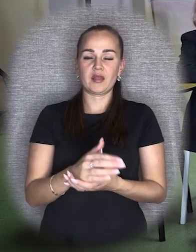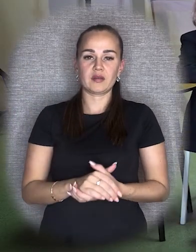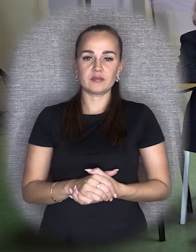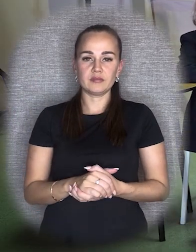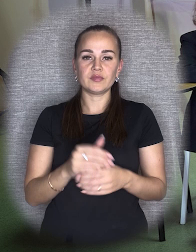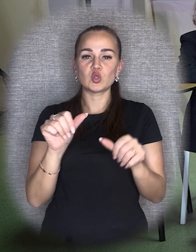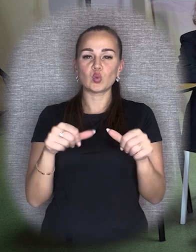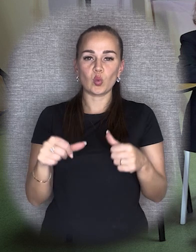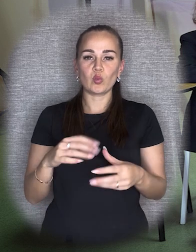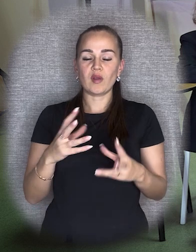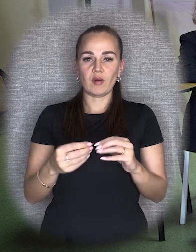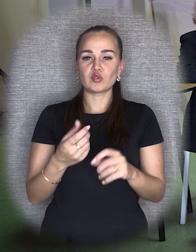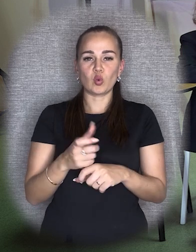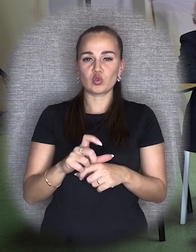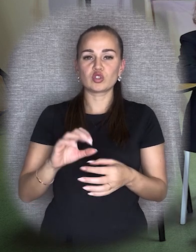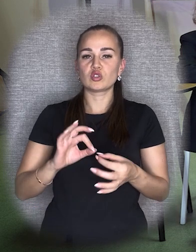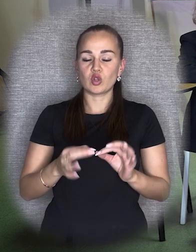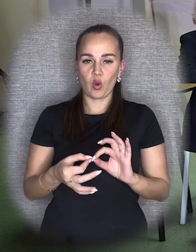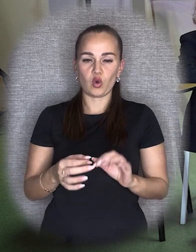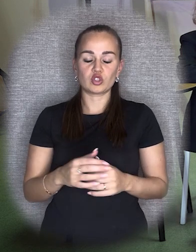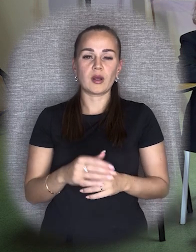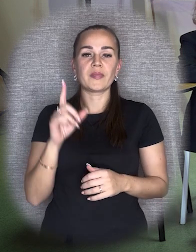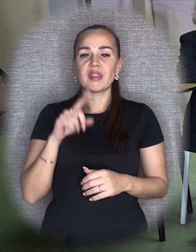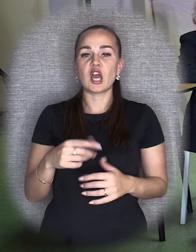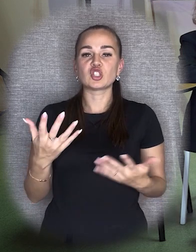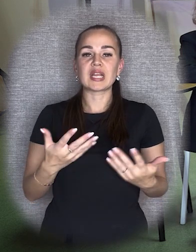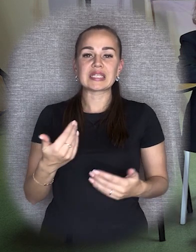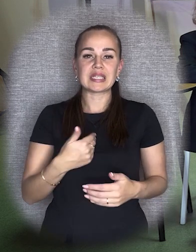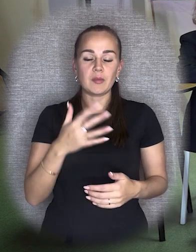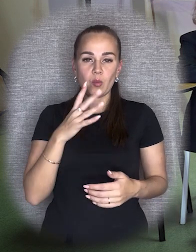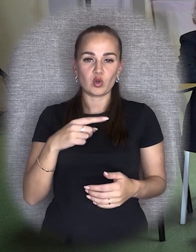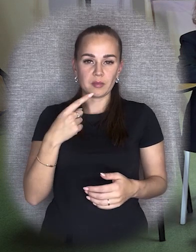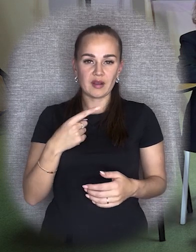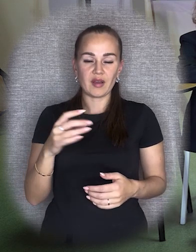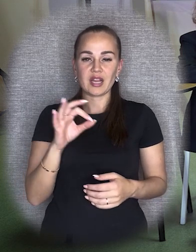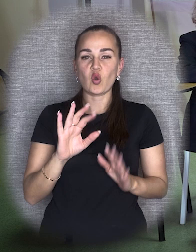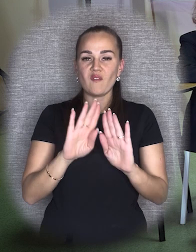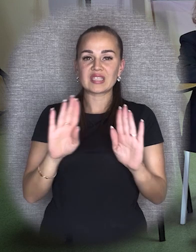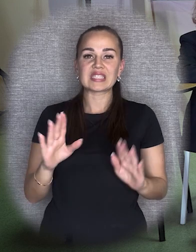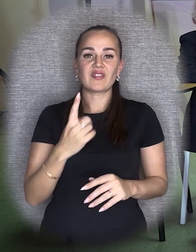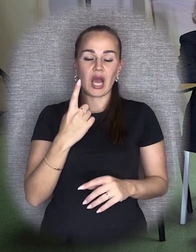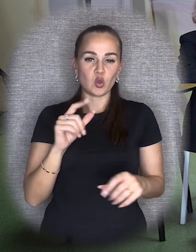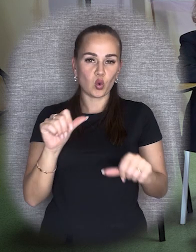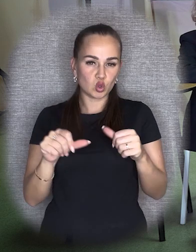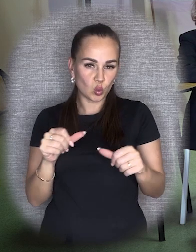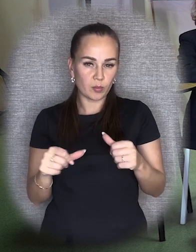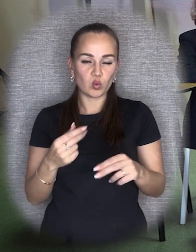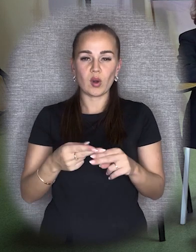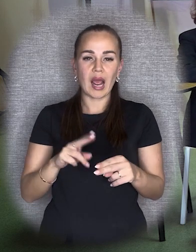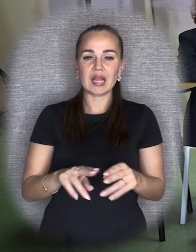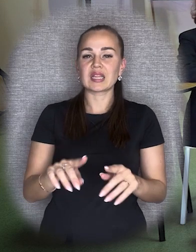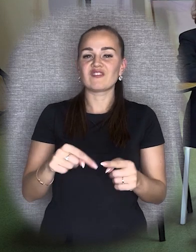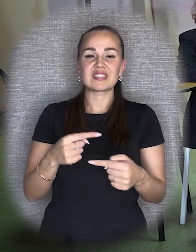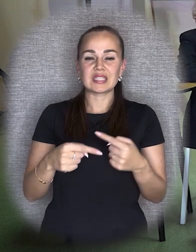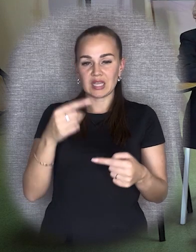Скульптуру вообще очень сложно экспонировать. Даже если мы будем говорить о выставке одной скульптуры, это всегда